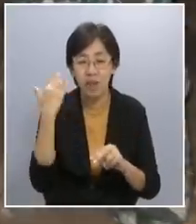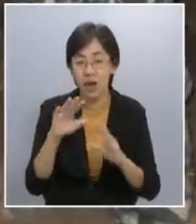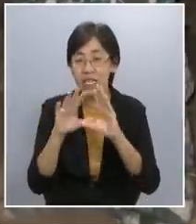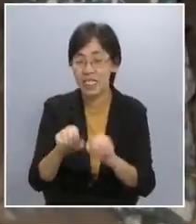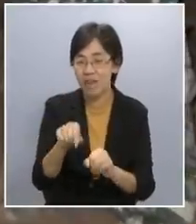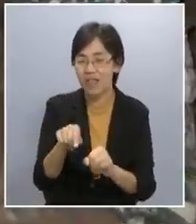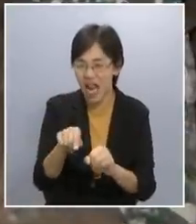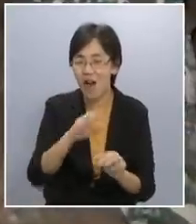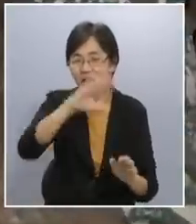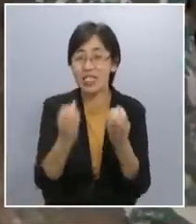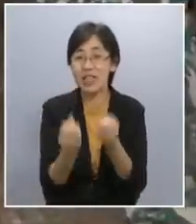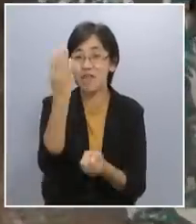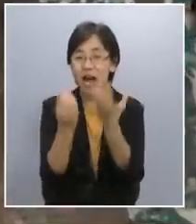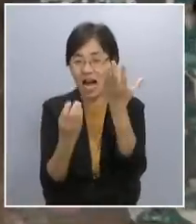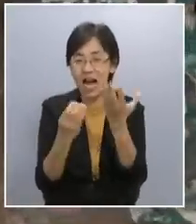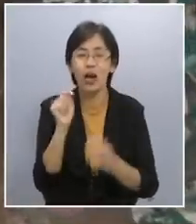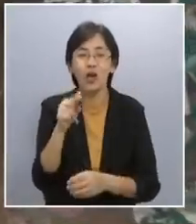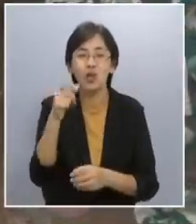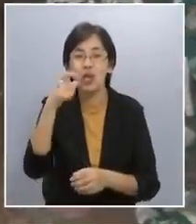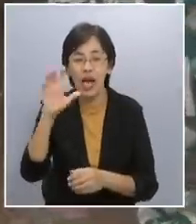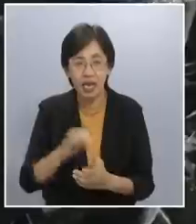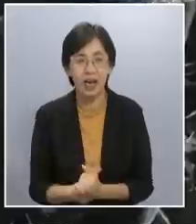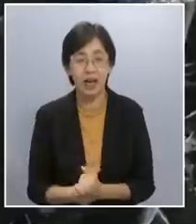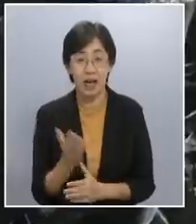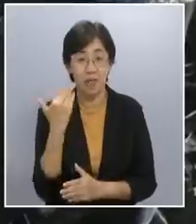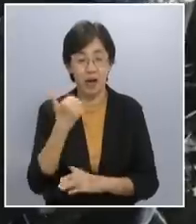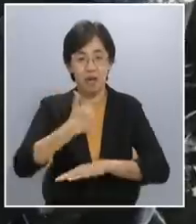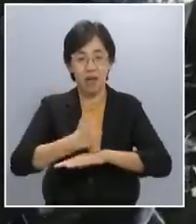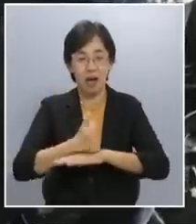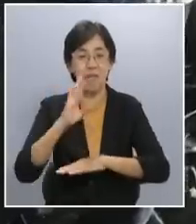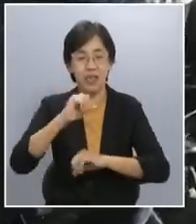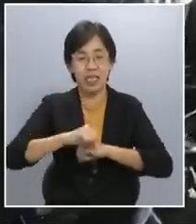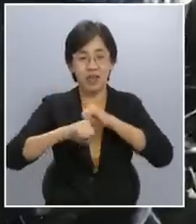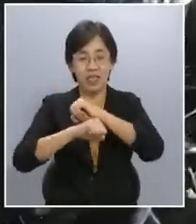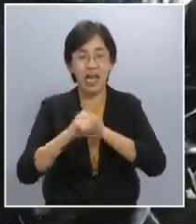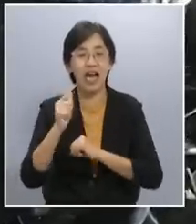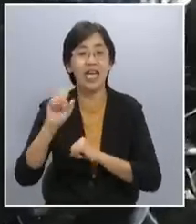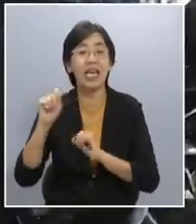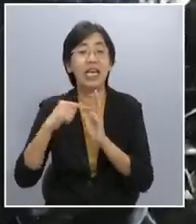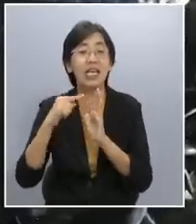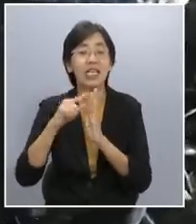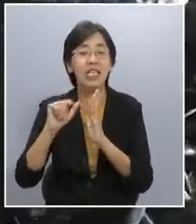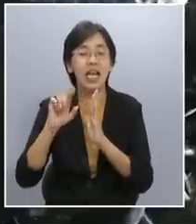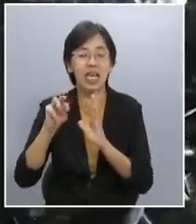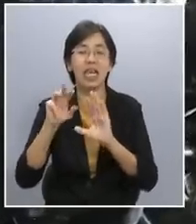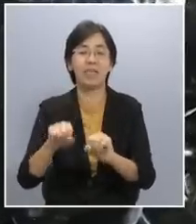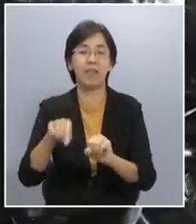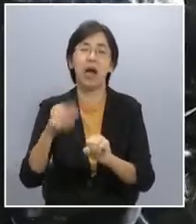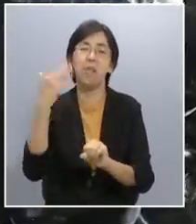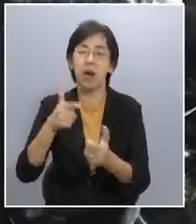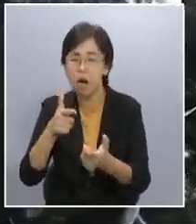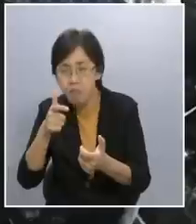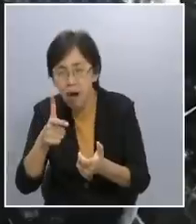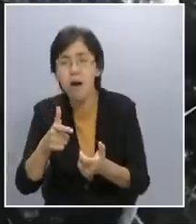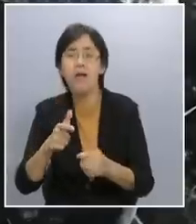านตะวันตกที่มีนายเปรมชัยกนสูตรอดีตผู้บริหารบริษัทอิตาเลียนไทยเป็นผู้ต้องหาคนสำคัญแล้วก็ดูแล